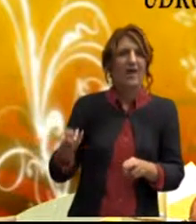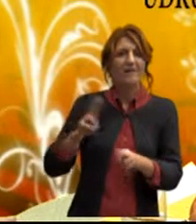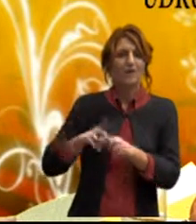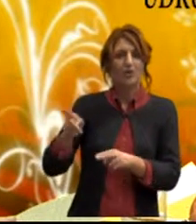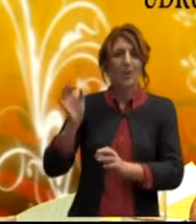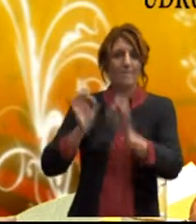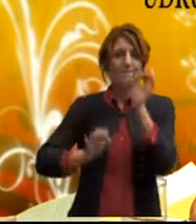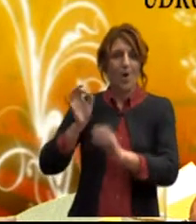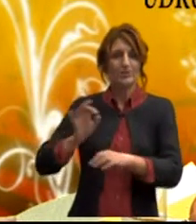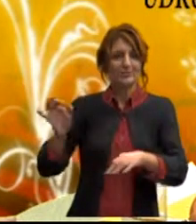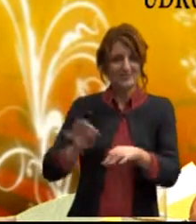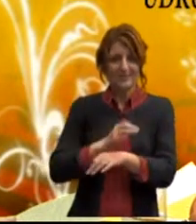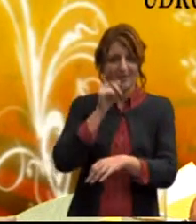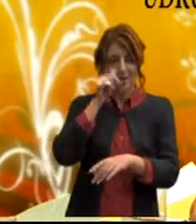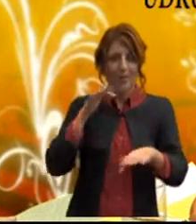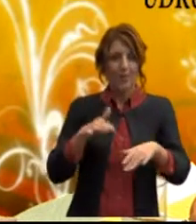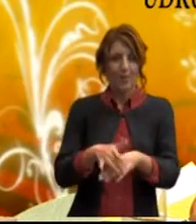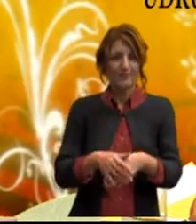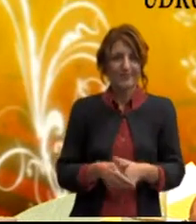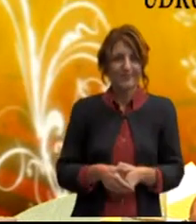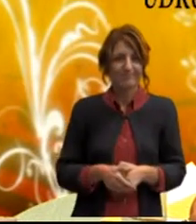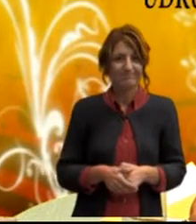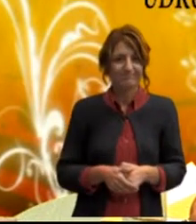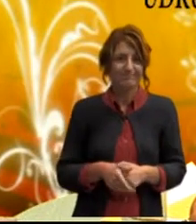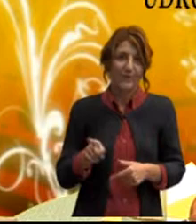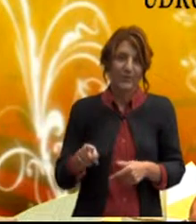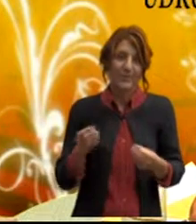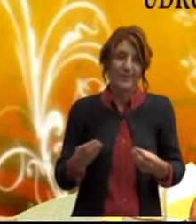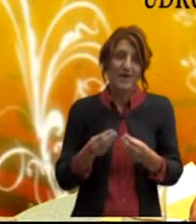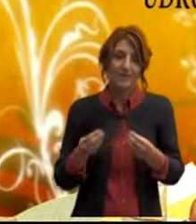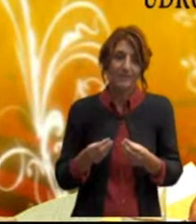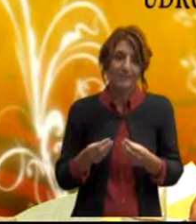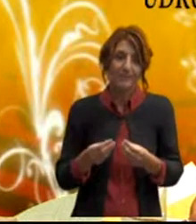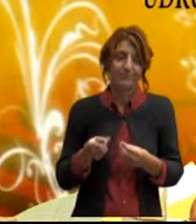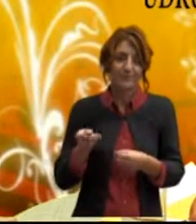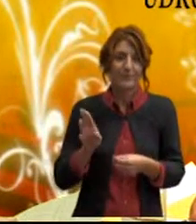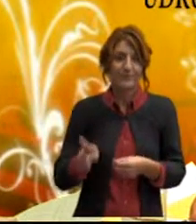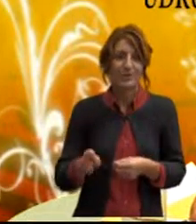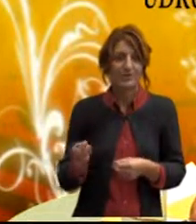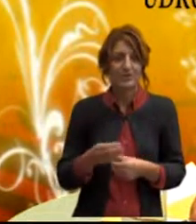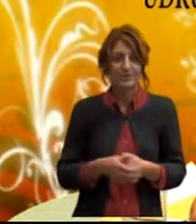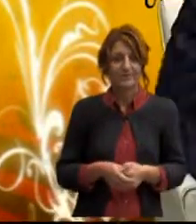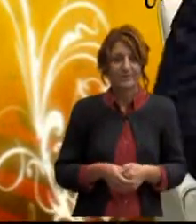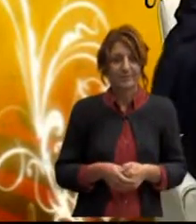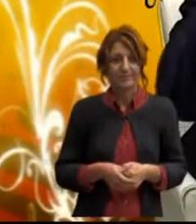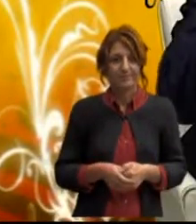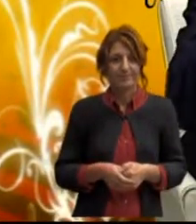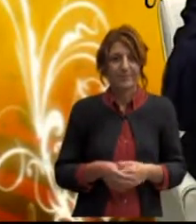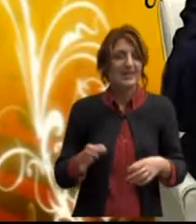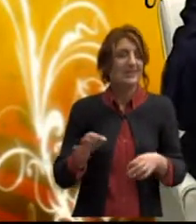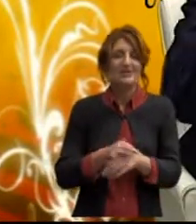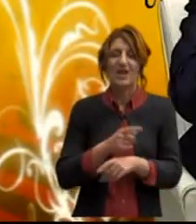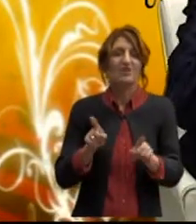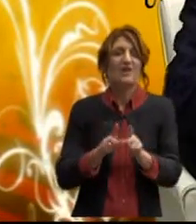postotak sretnih ljudi. Već je to nešto, jel da? Ima tu nešto. Da. Sreća vam je isto stanje